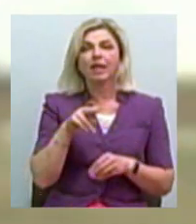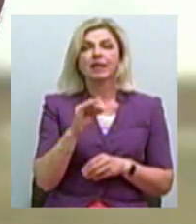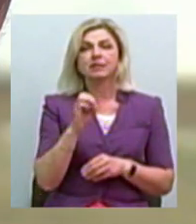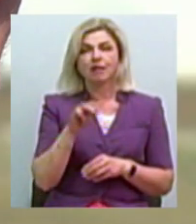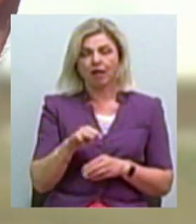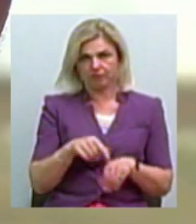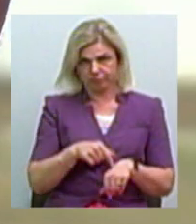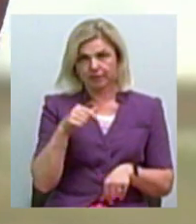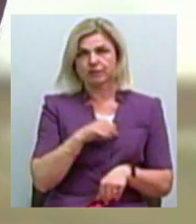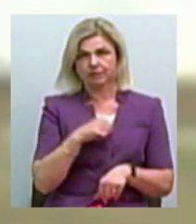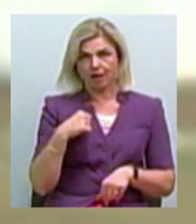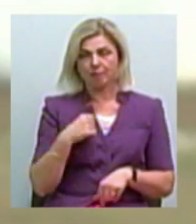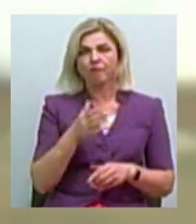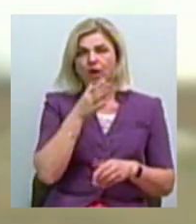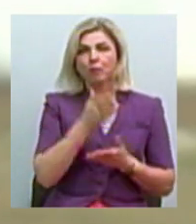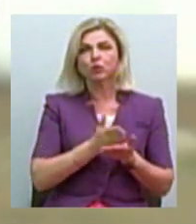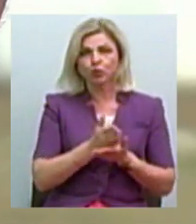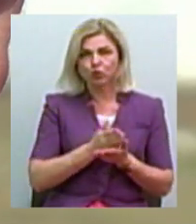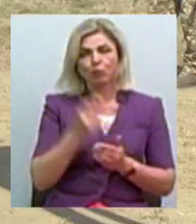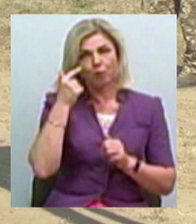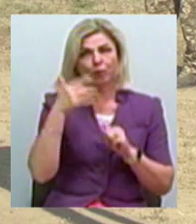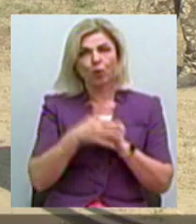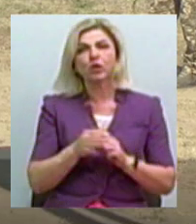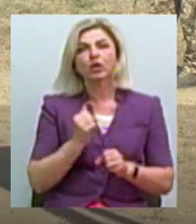свідомо. Під час служби зрозумів, зробив правильний вибір.